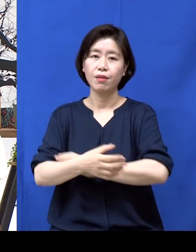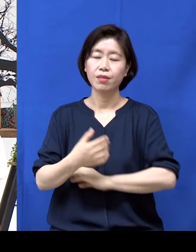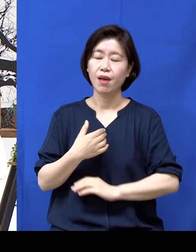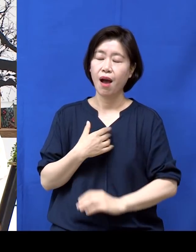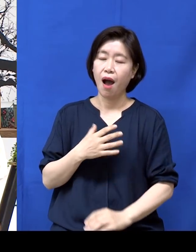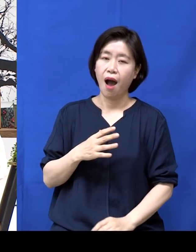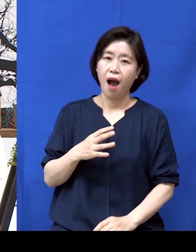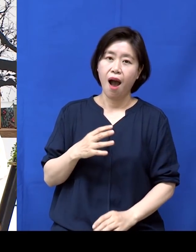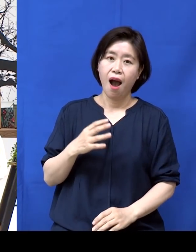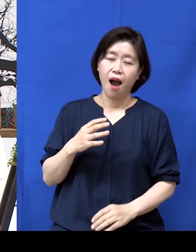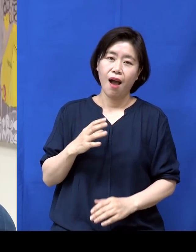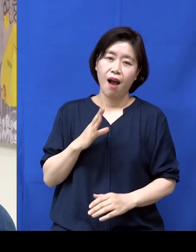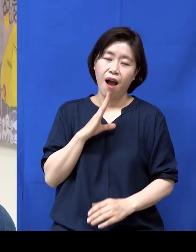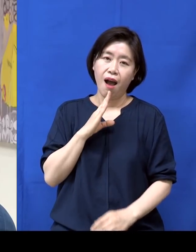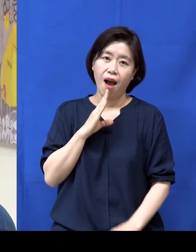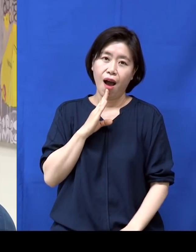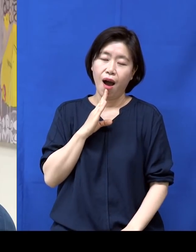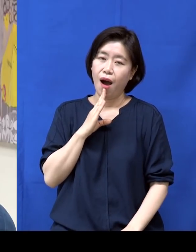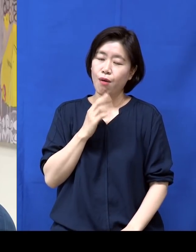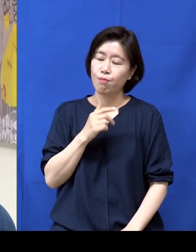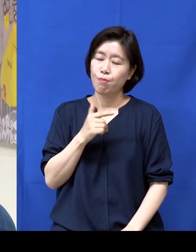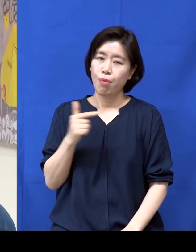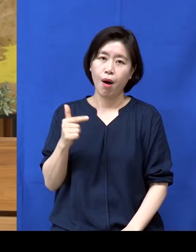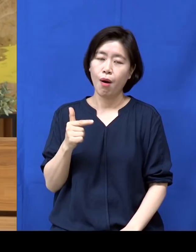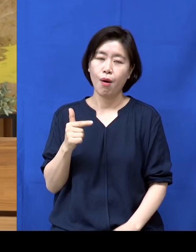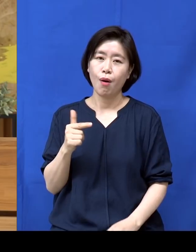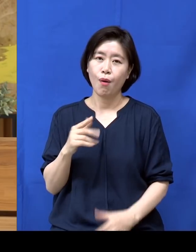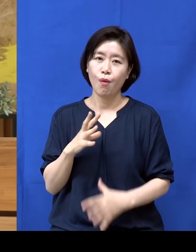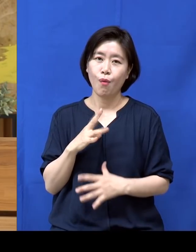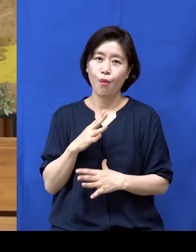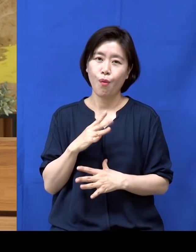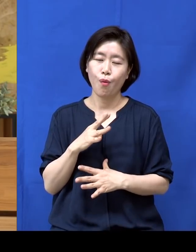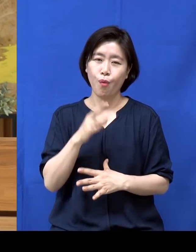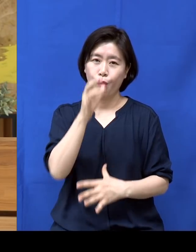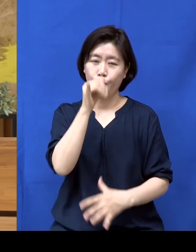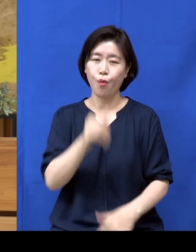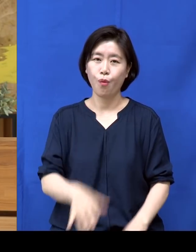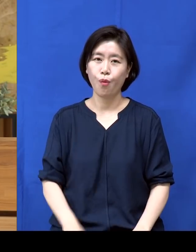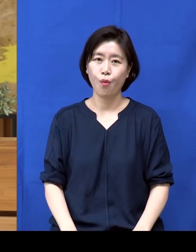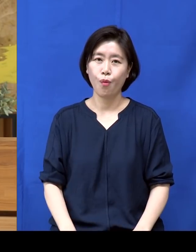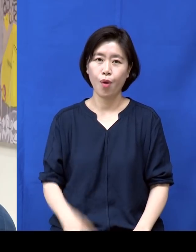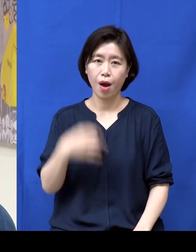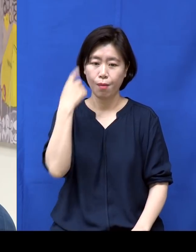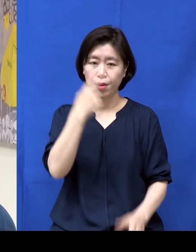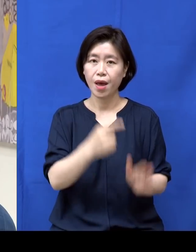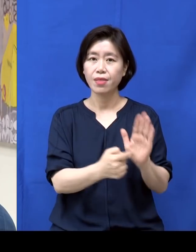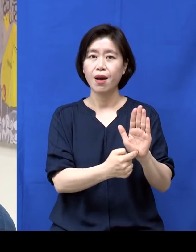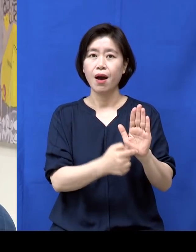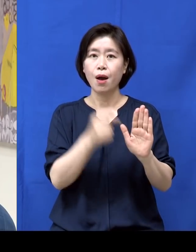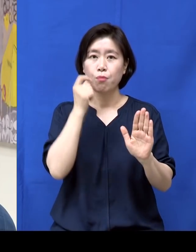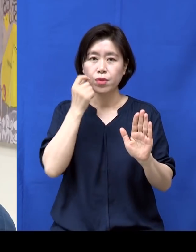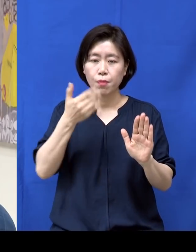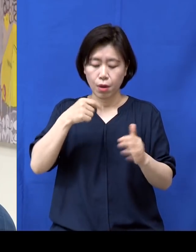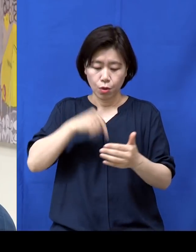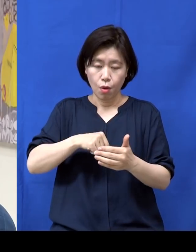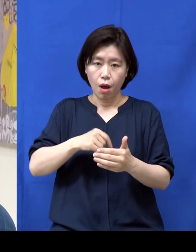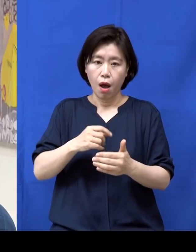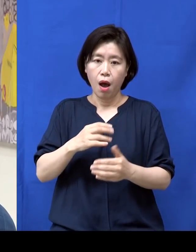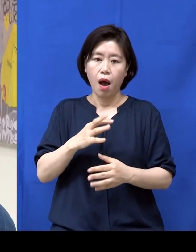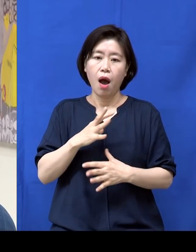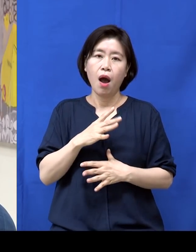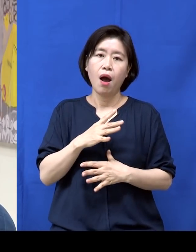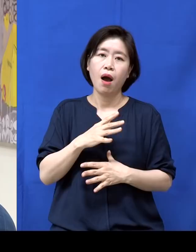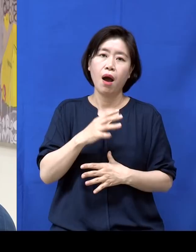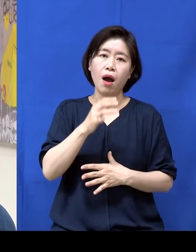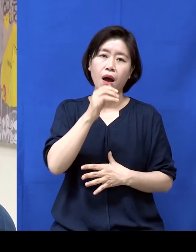초반이었는데 그게 진짜 사실은 표는 못 냈지만 표는 못 냈지만 속으로 깜짝 놀랐죠. 이렇게 했는데 이게